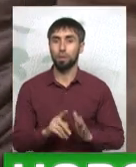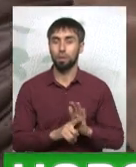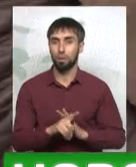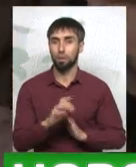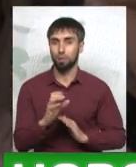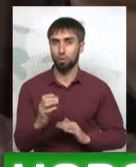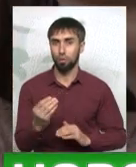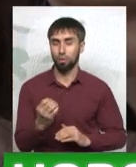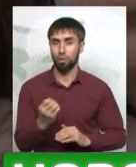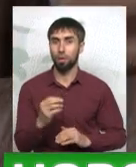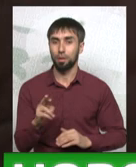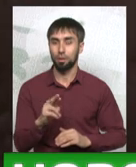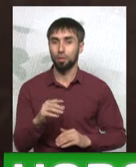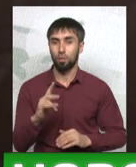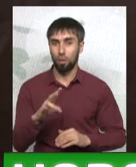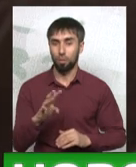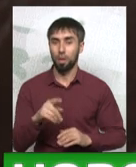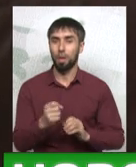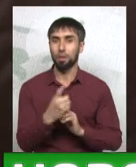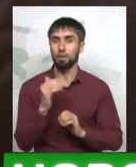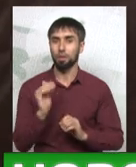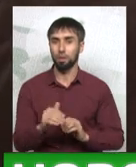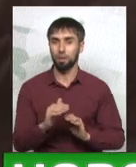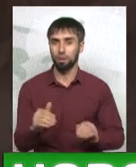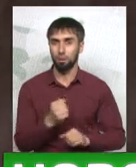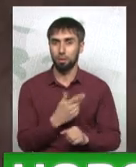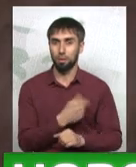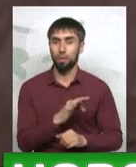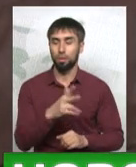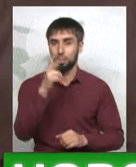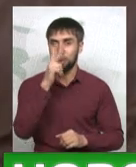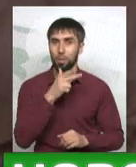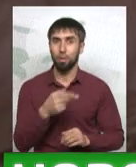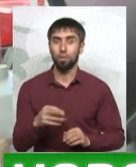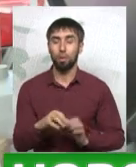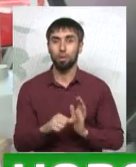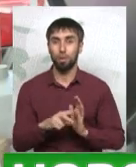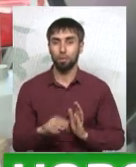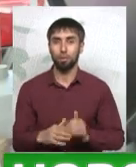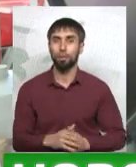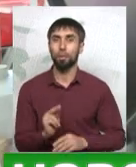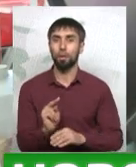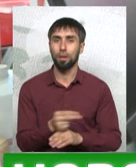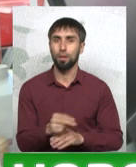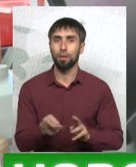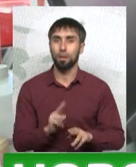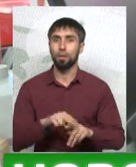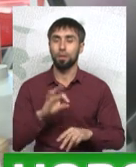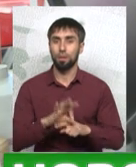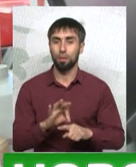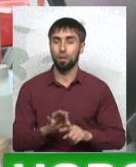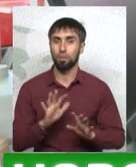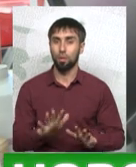еще в ноябре. Уже привито более 11 тысяч детей от 3 месяцев и до 6 лет. Лечения этого заболевания